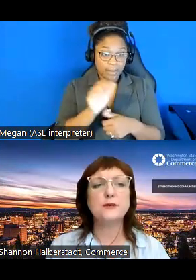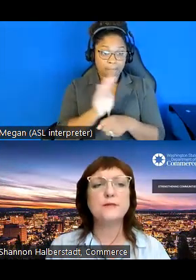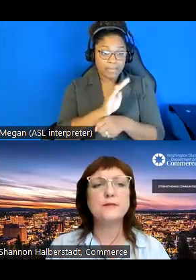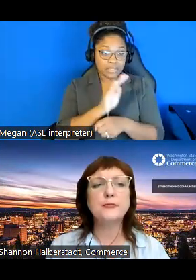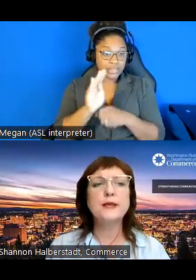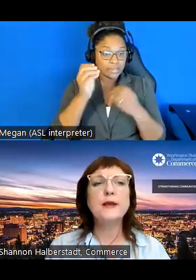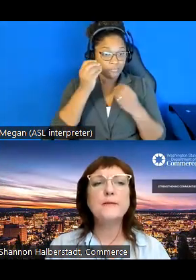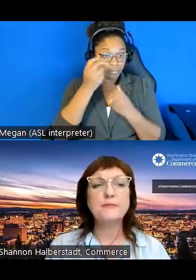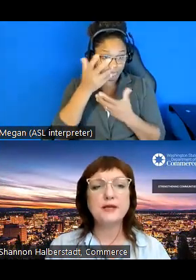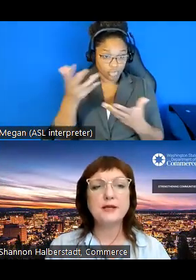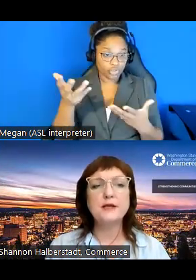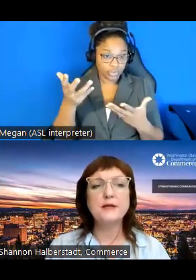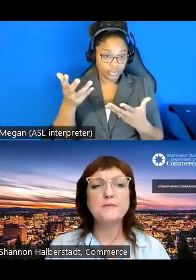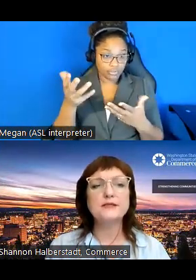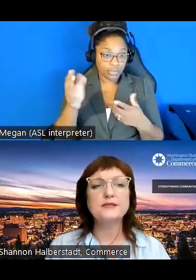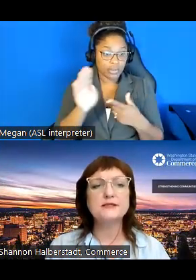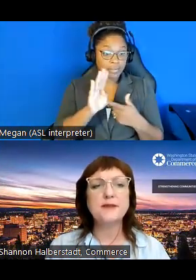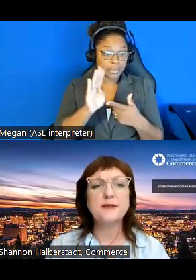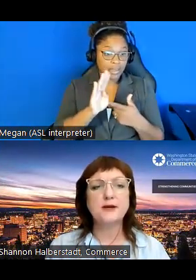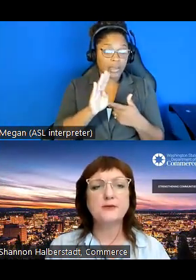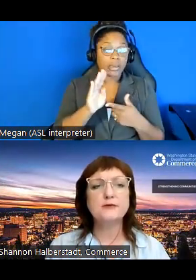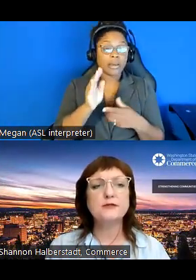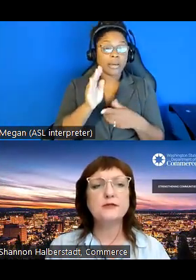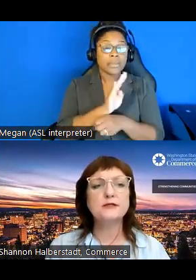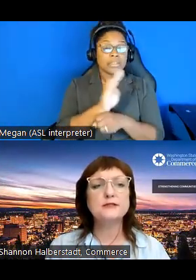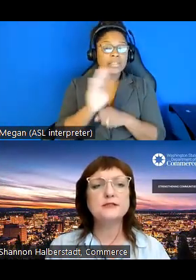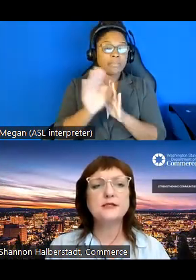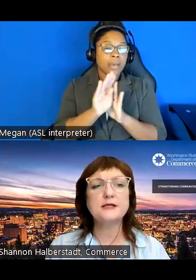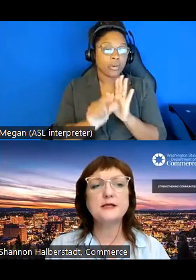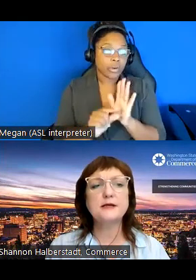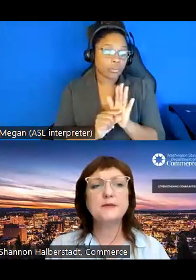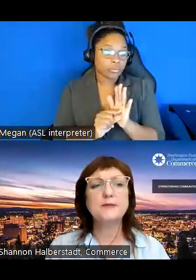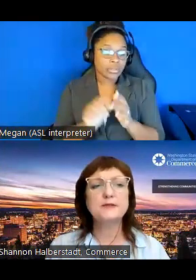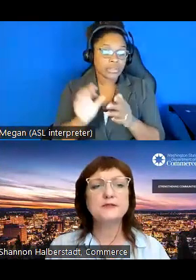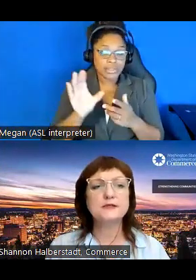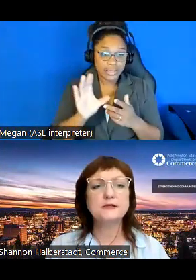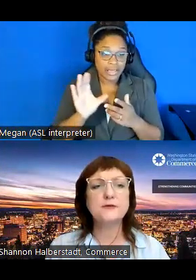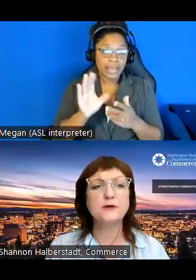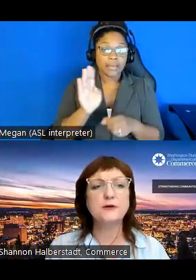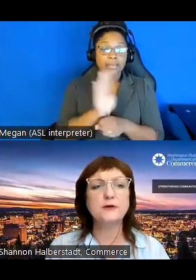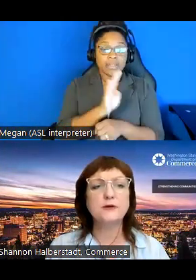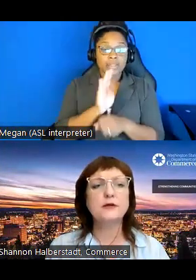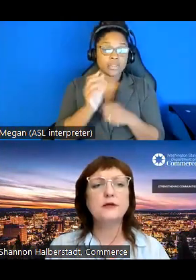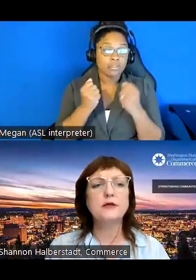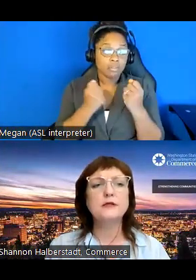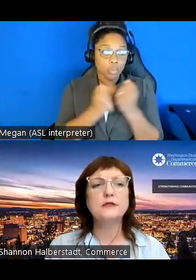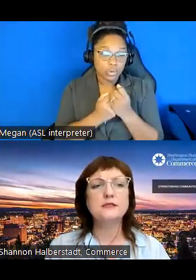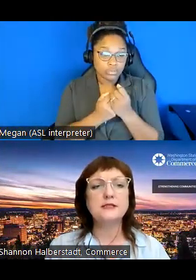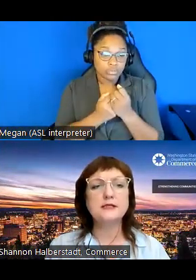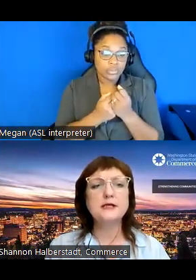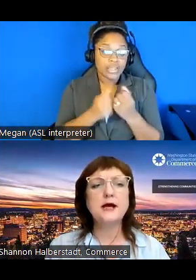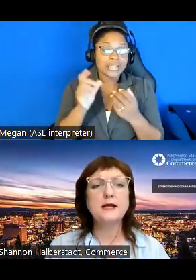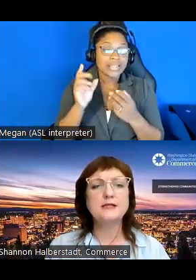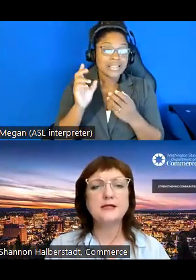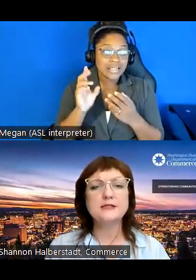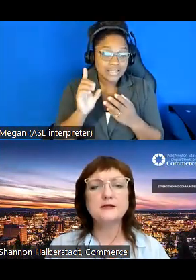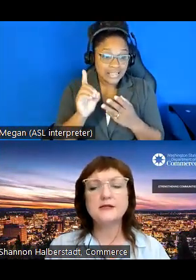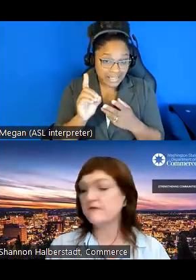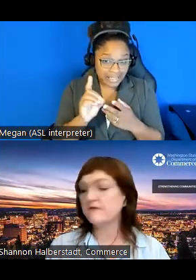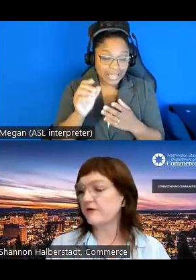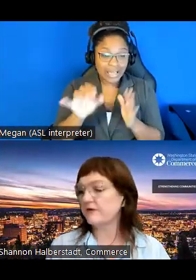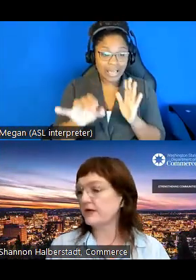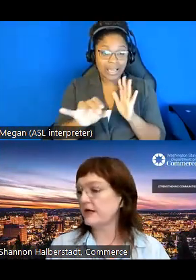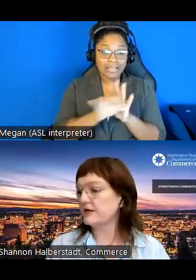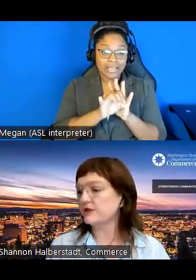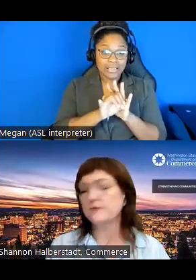질문에 답을 하셔야 됩니다. 그 다음에 섹션들이 있는데 비즈니스 정보, 비즈니스 배경,